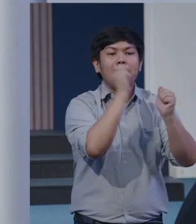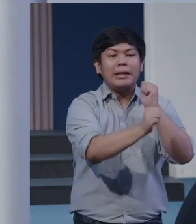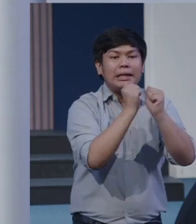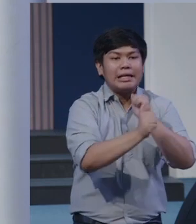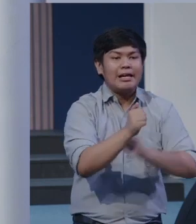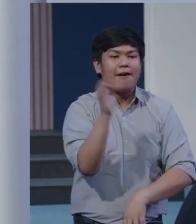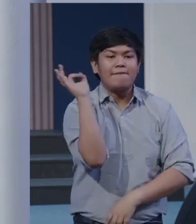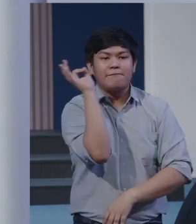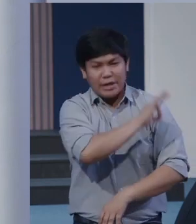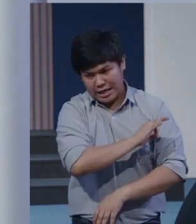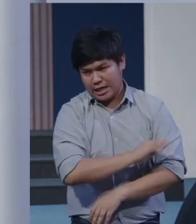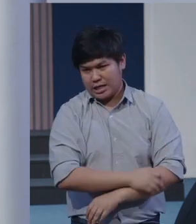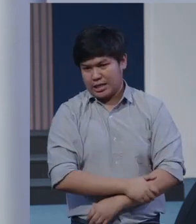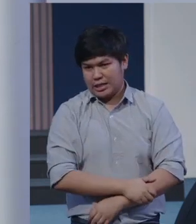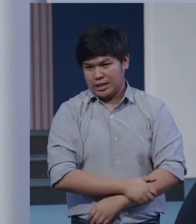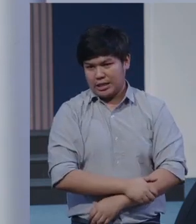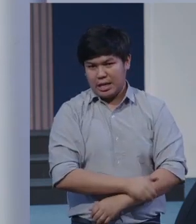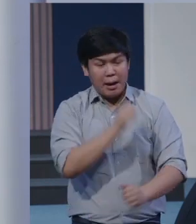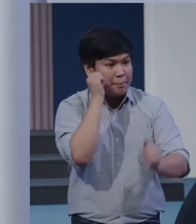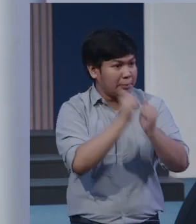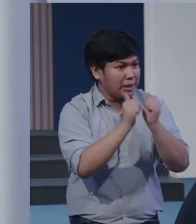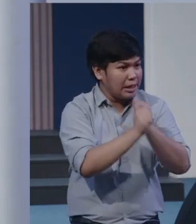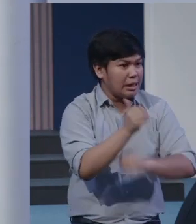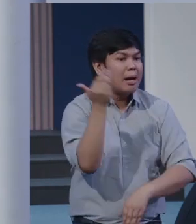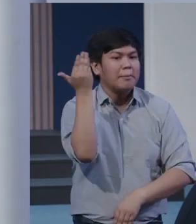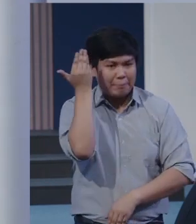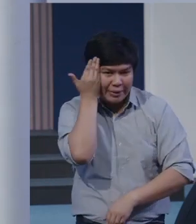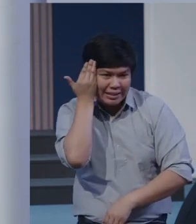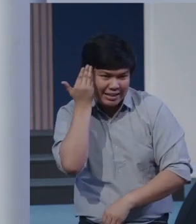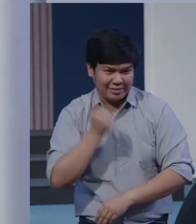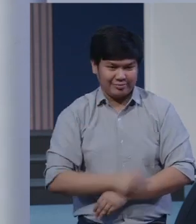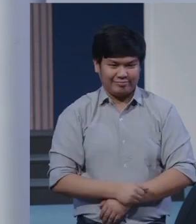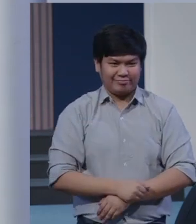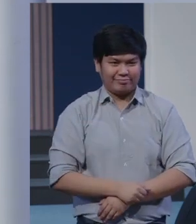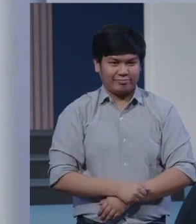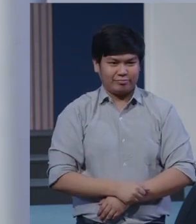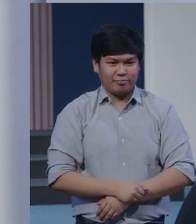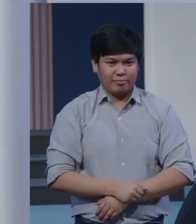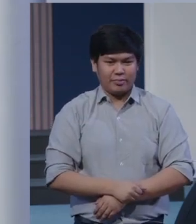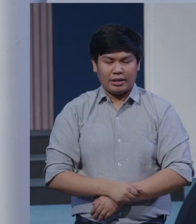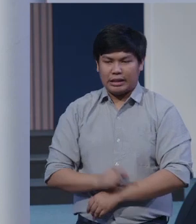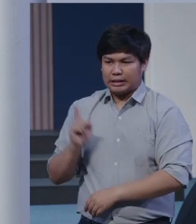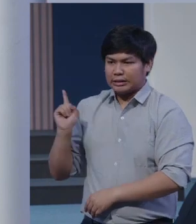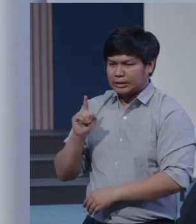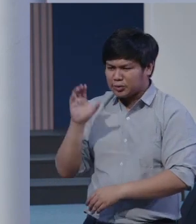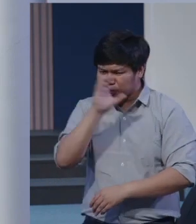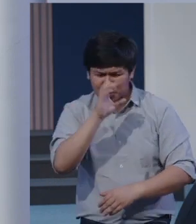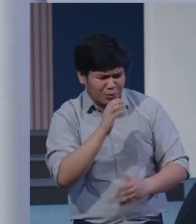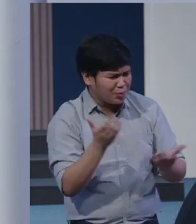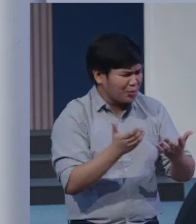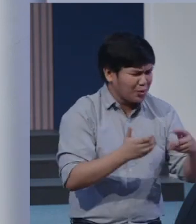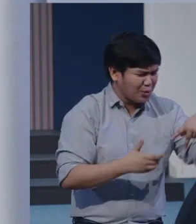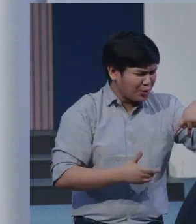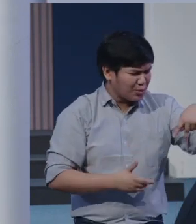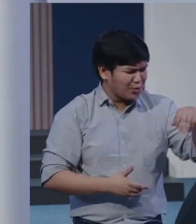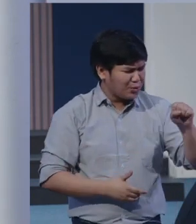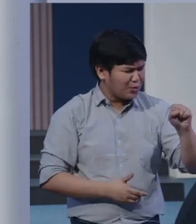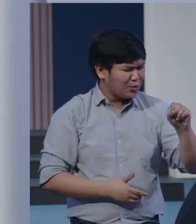pseudo no halimbawa ginagamit po yun sa engl sa salitang pseudonym